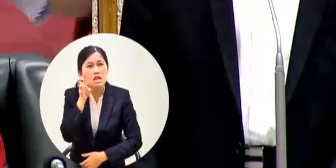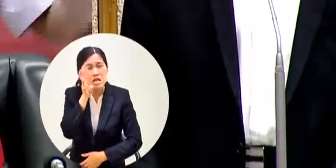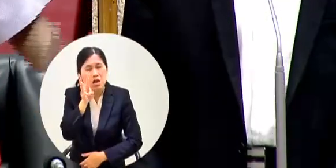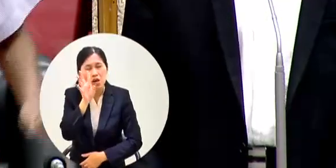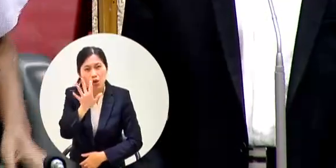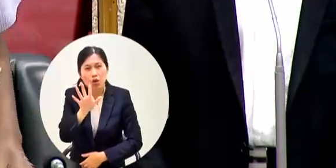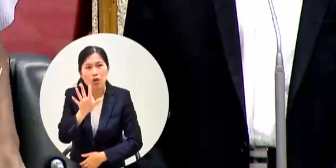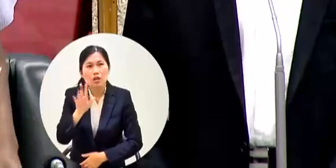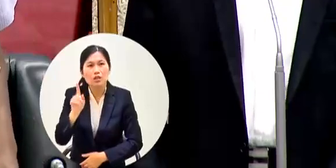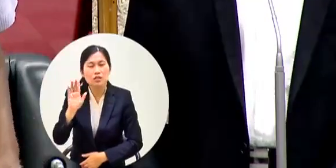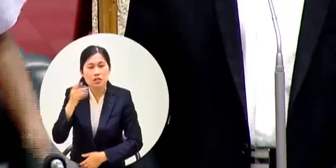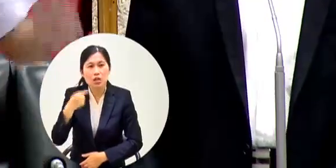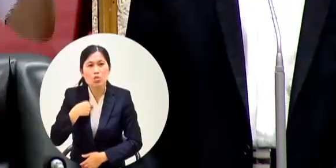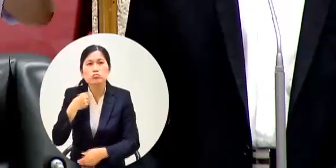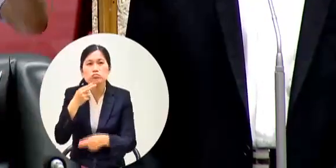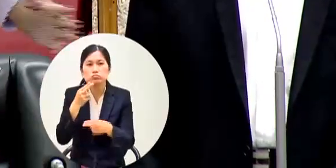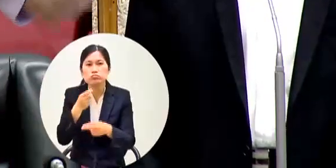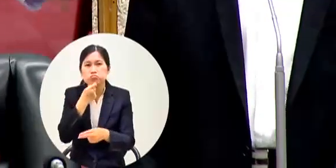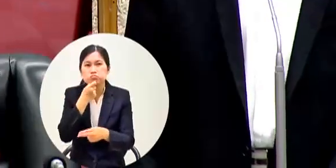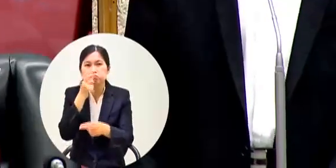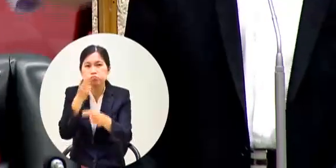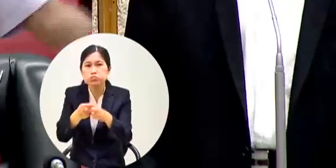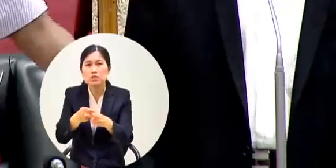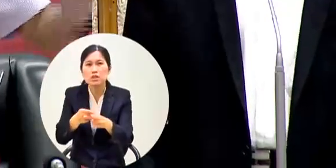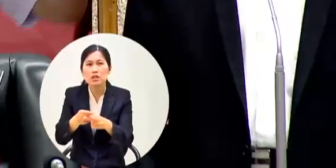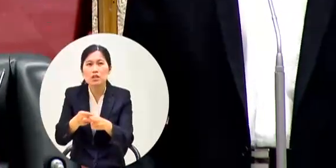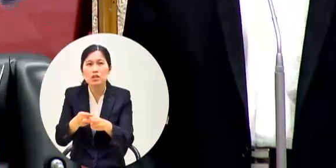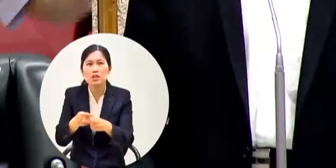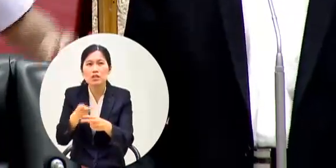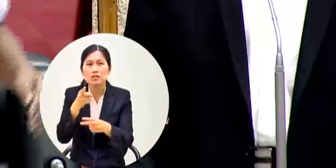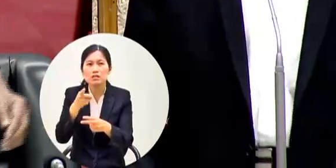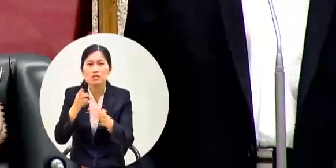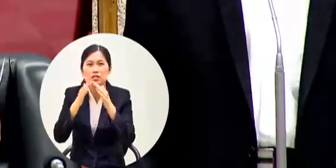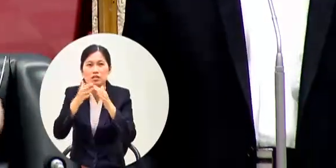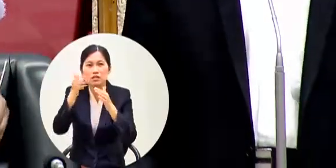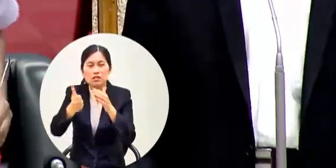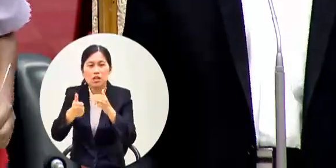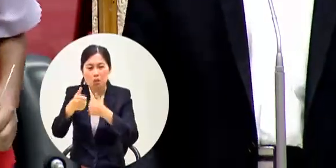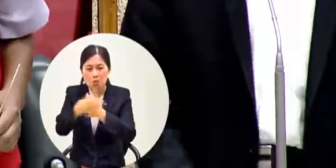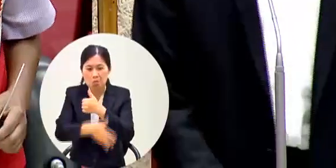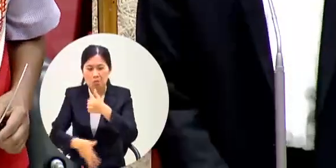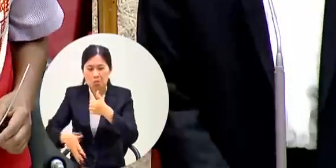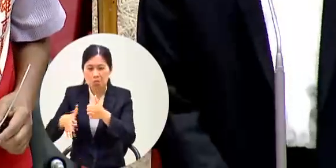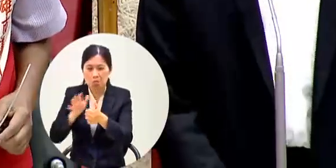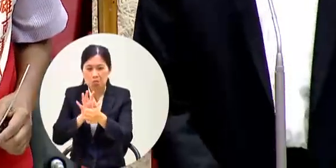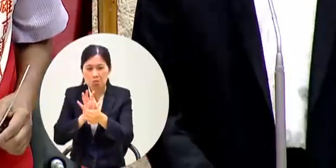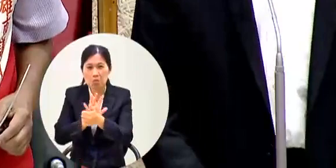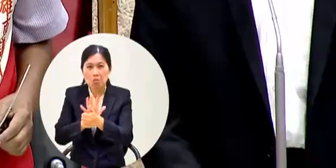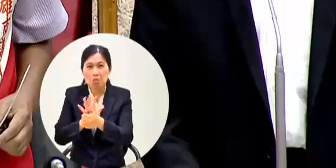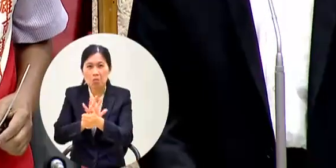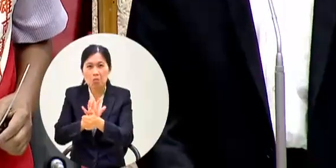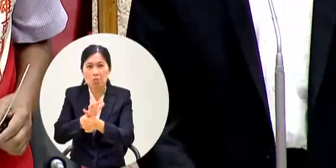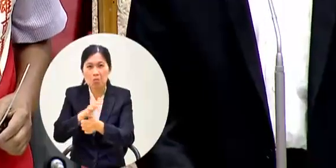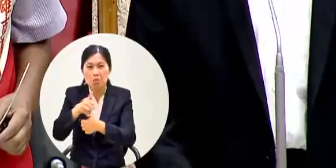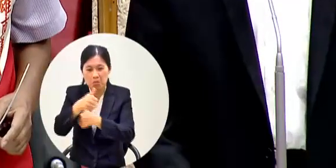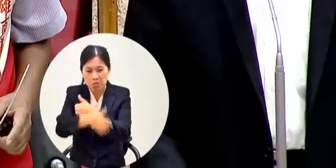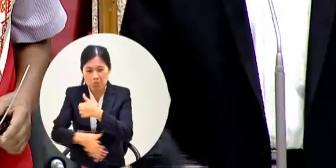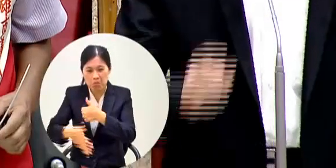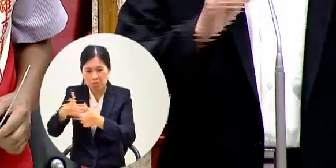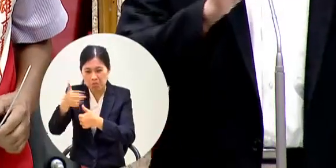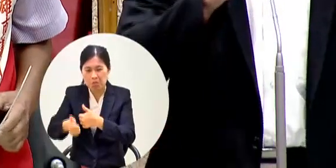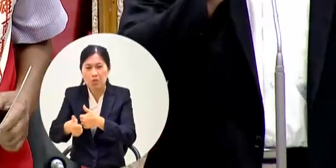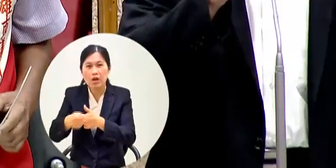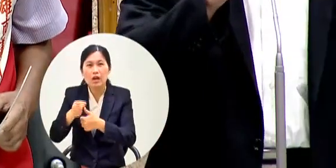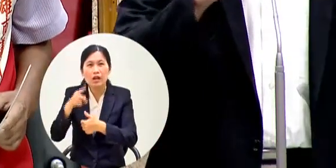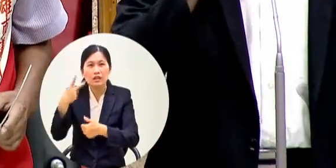点跟赖演做一个澄清，这个我们的。这每一个月 好，我相信你，我相信你，因为这个案子里面呢